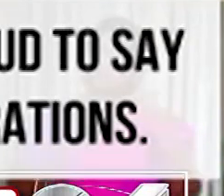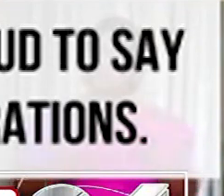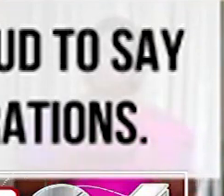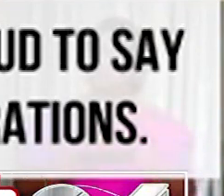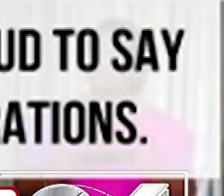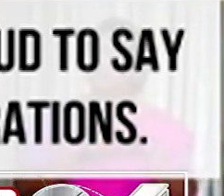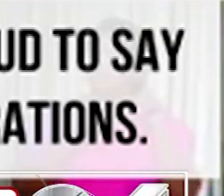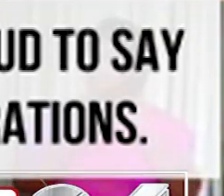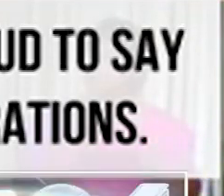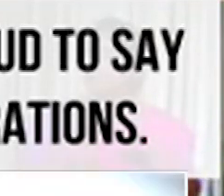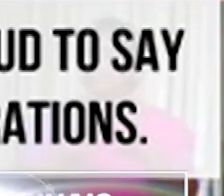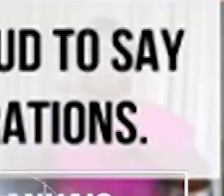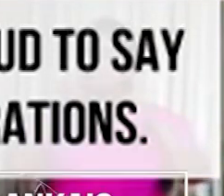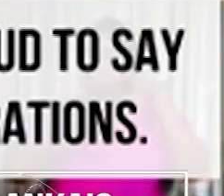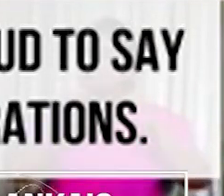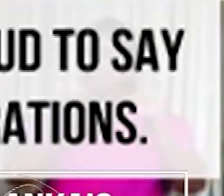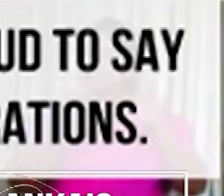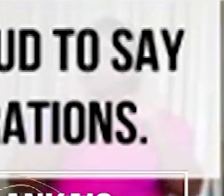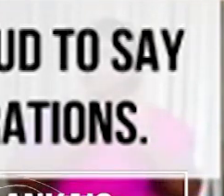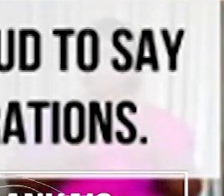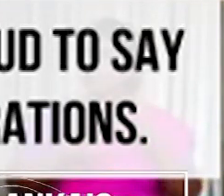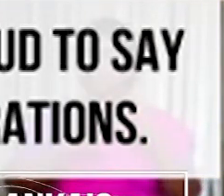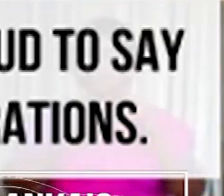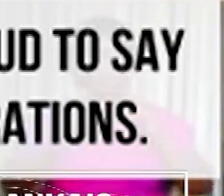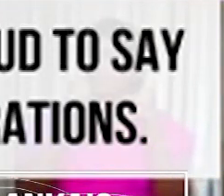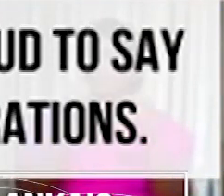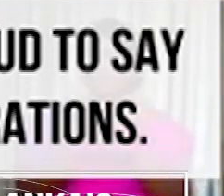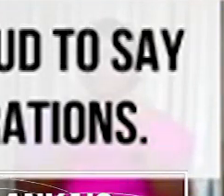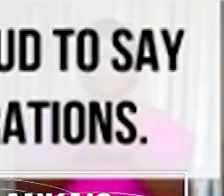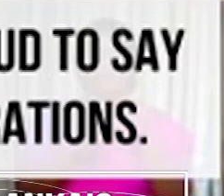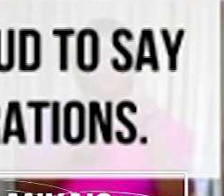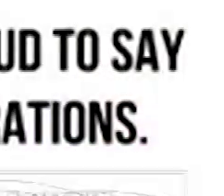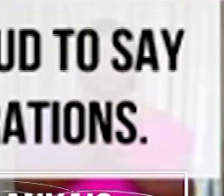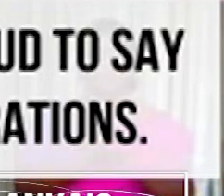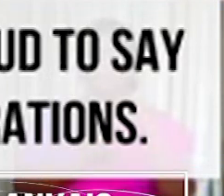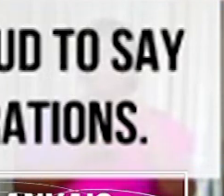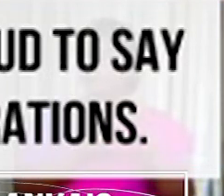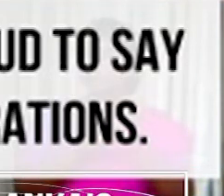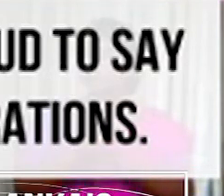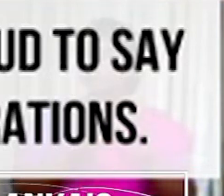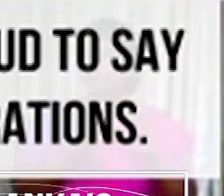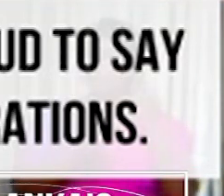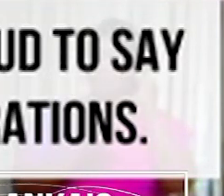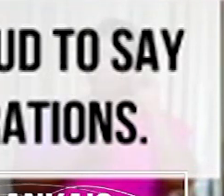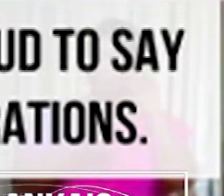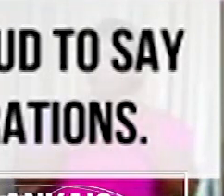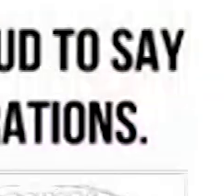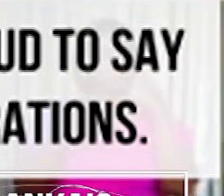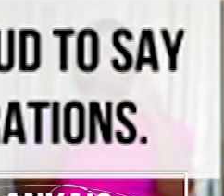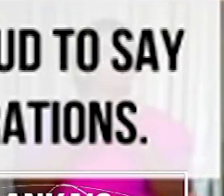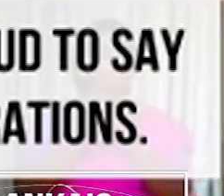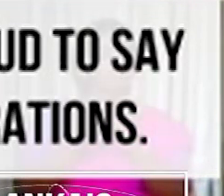තිස්සේ මෙවැනි විදිහට වාර්තා වෙනවා. හැබැයි අපි ආඩම්බරෙන් කියන්න ඕනේ මේ වන විට දරුවන් සහ කාන්තාවන්